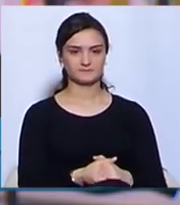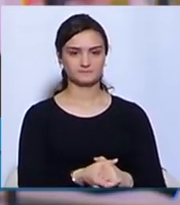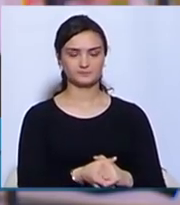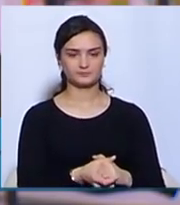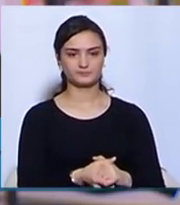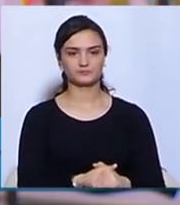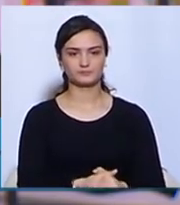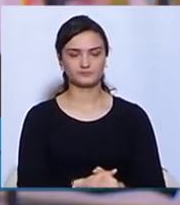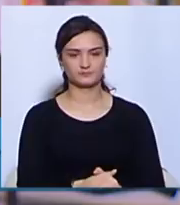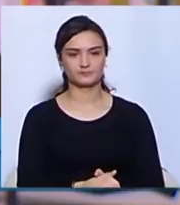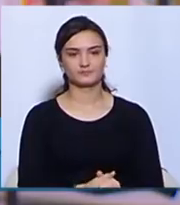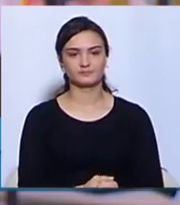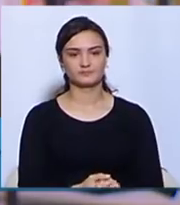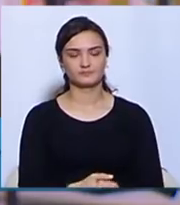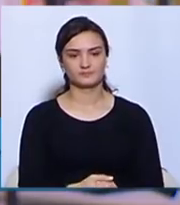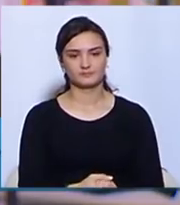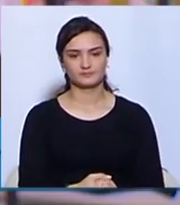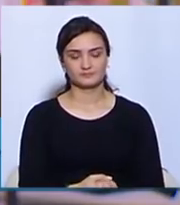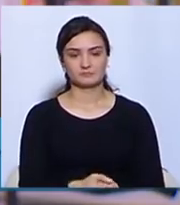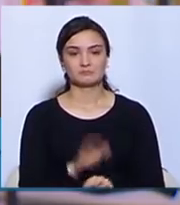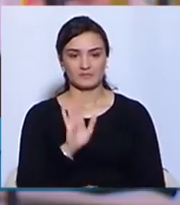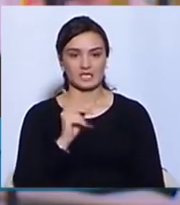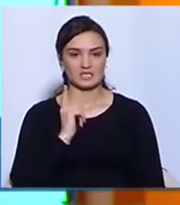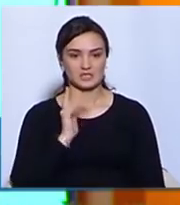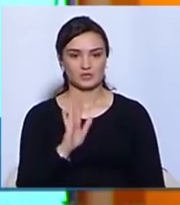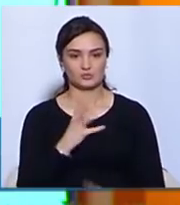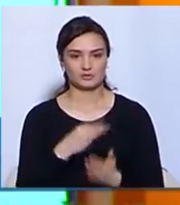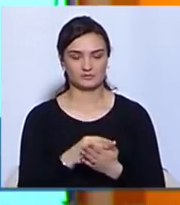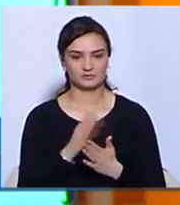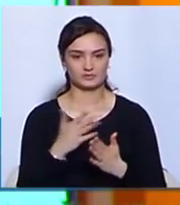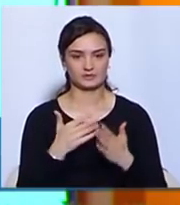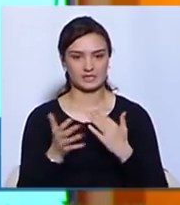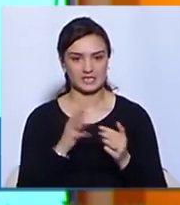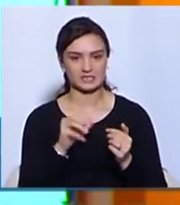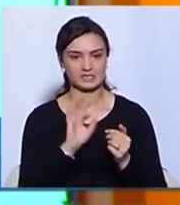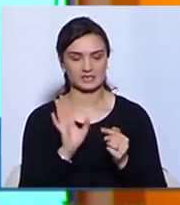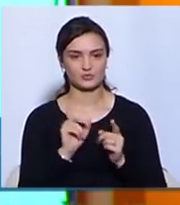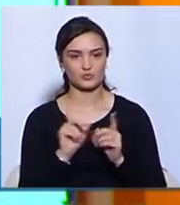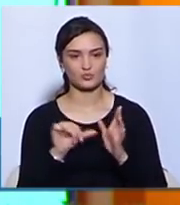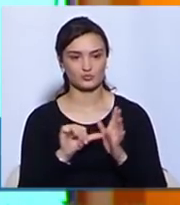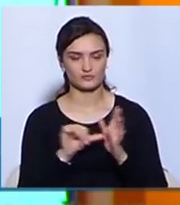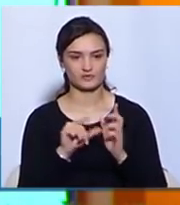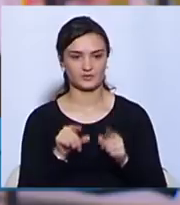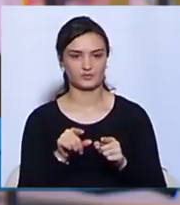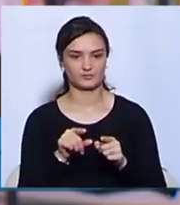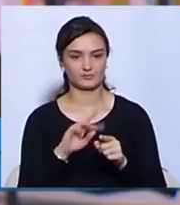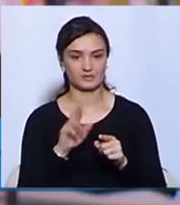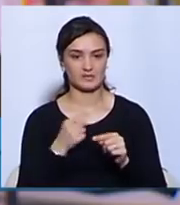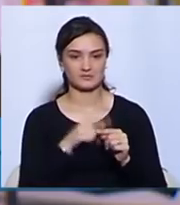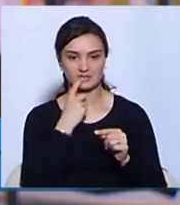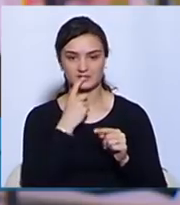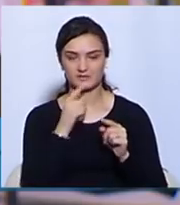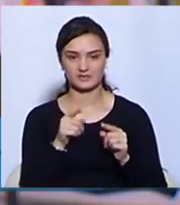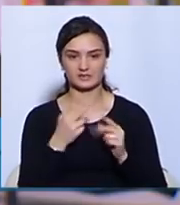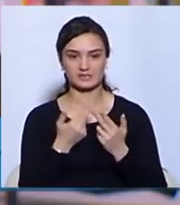არ გამოუყვანო წირვა და ვთქვათ, აცადო გააკეთოს თავის აქ. ხელი არ წაგიცდეს, რომ უშველო ბჭყალებში ამ